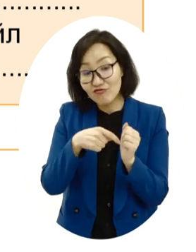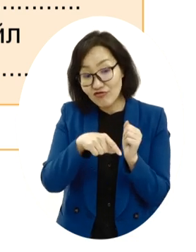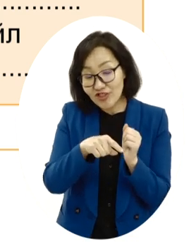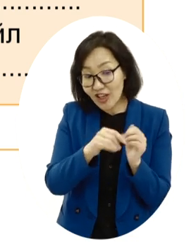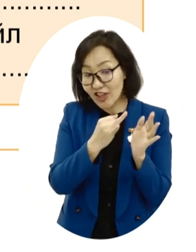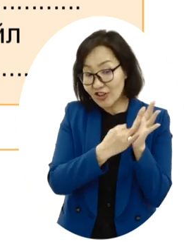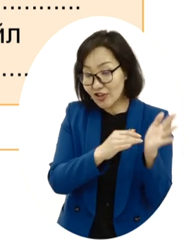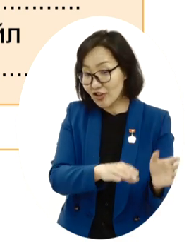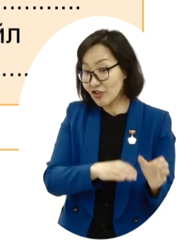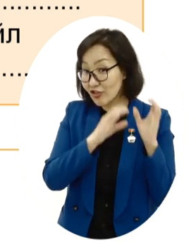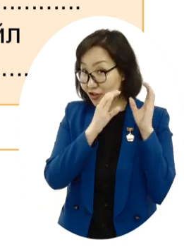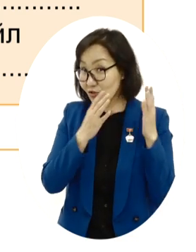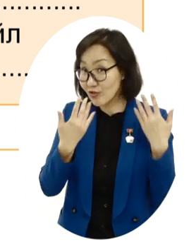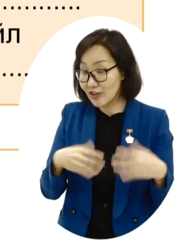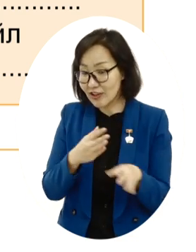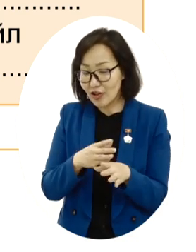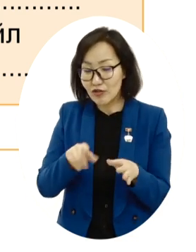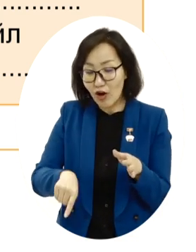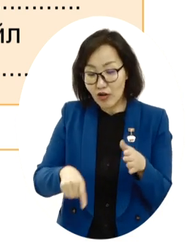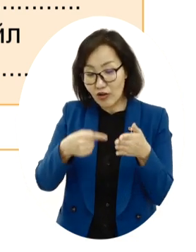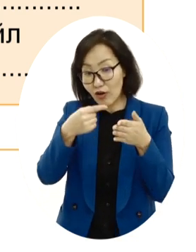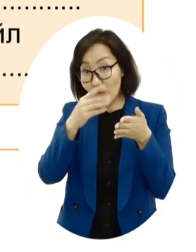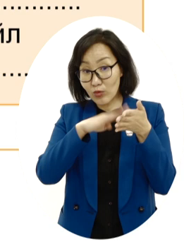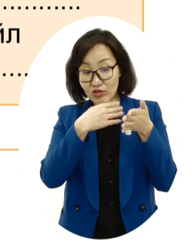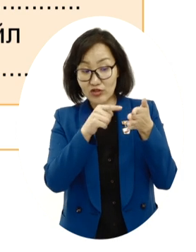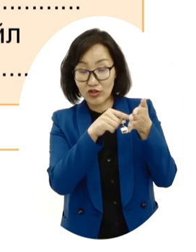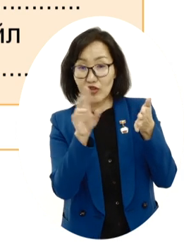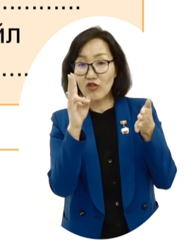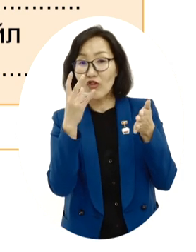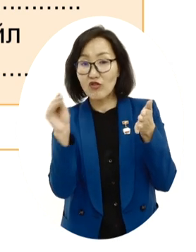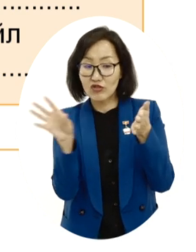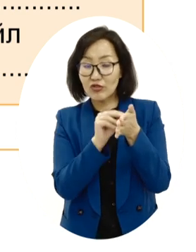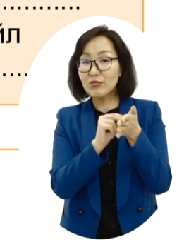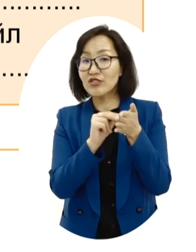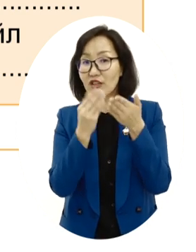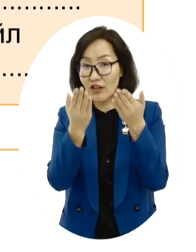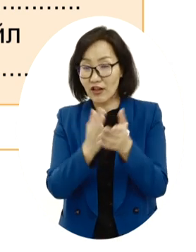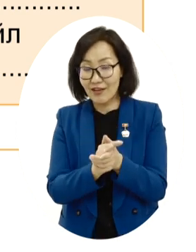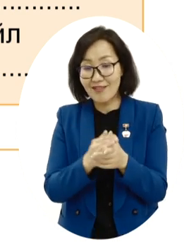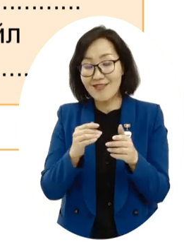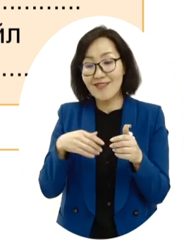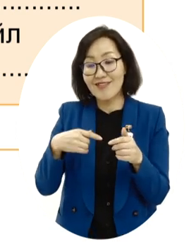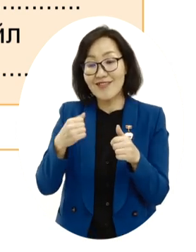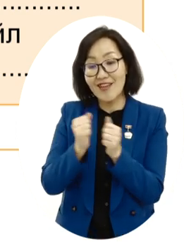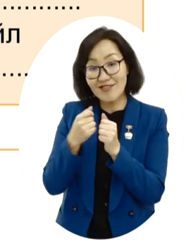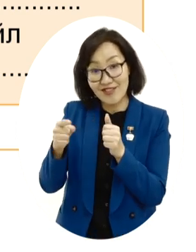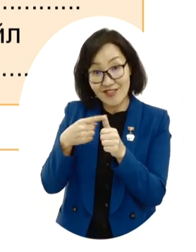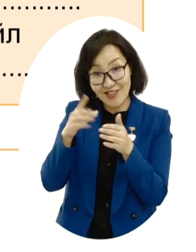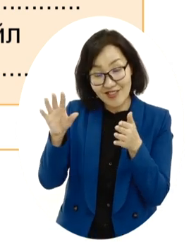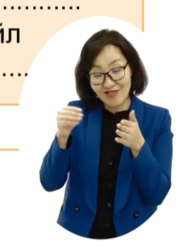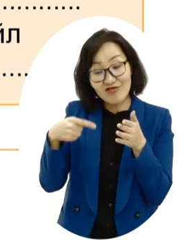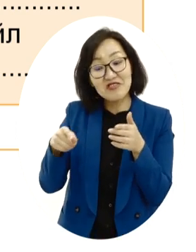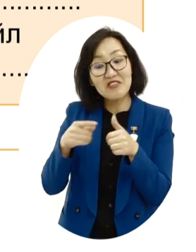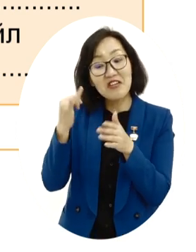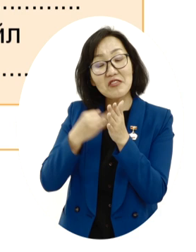илтгэлийг сонссны дараа доорх хүснэгтийг нөхөж бичнэ. Тэгэхээр найзын нэр гэсэн хүснэгтэнд тухайн